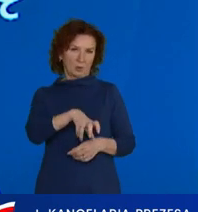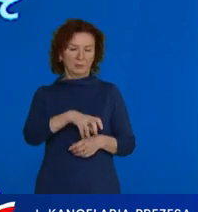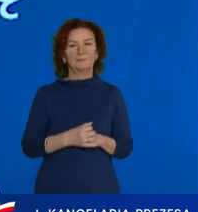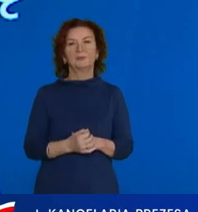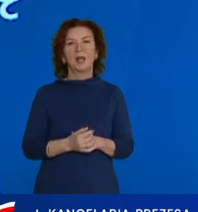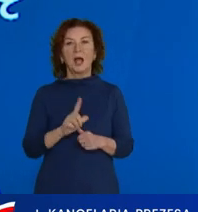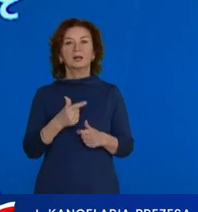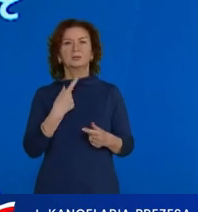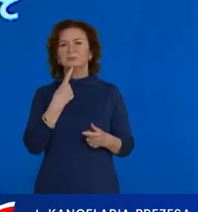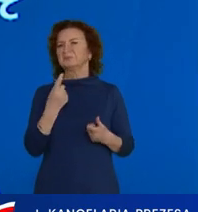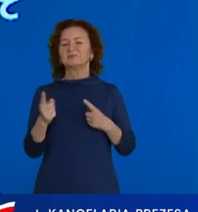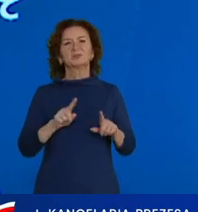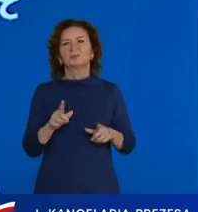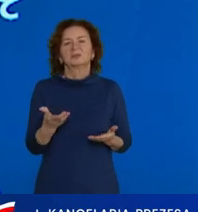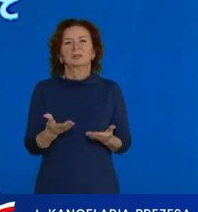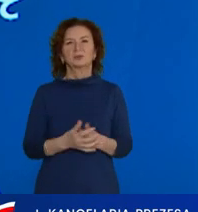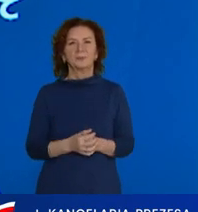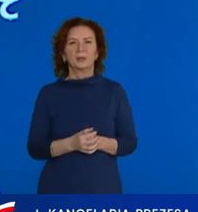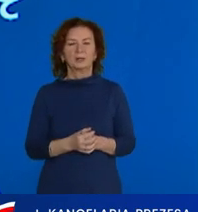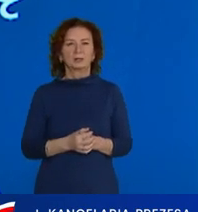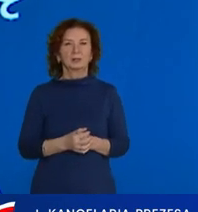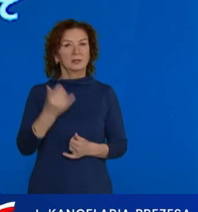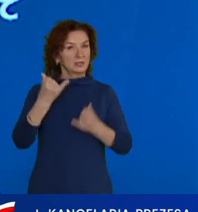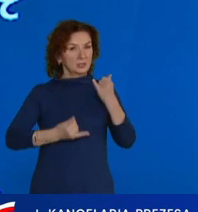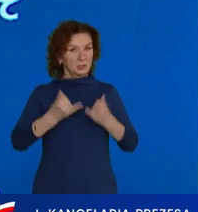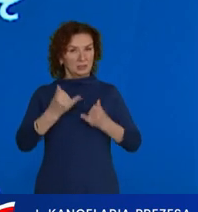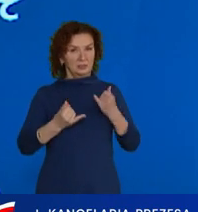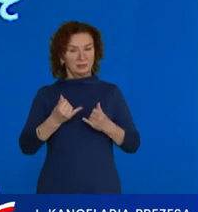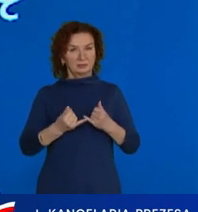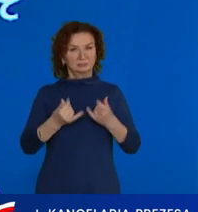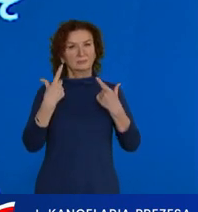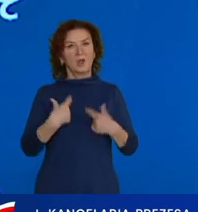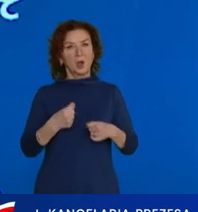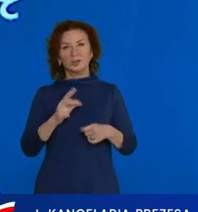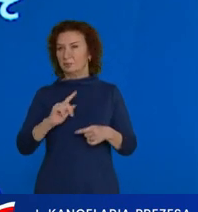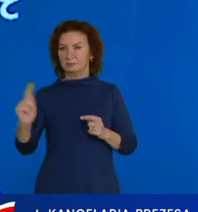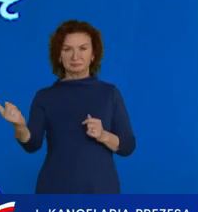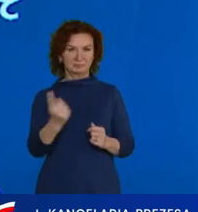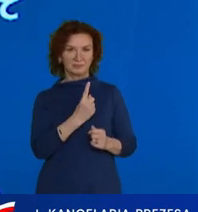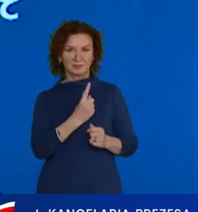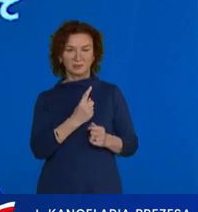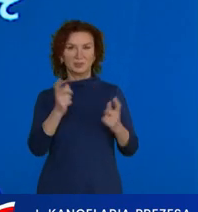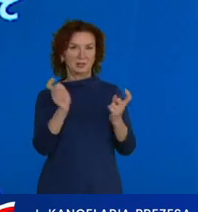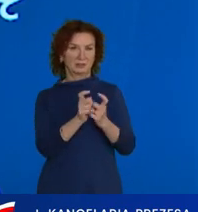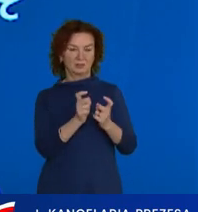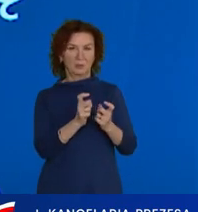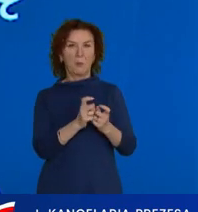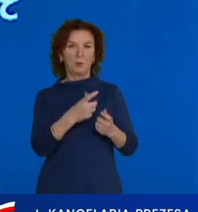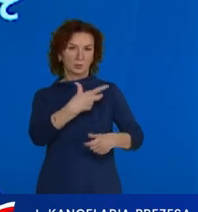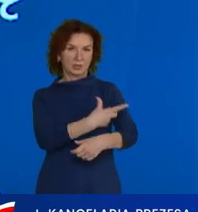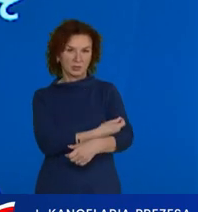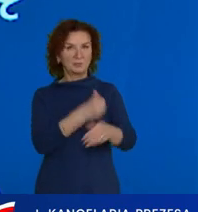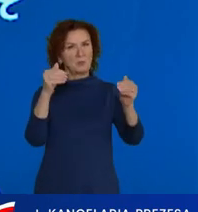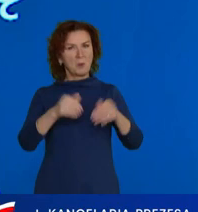czytał, ale co to oznacza? To oznacza, że w sytuacji, kiedy nie zjawia się pacjent, można zaszczepić dowolnego innego